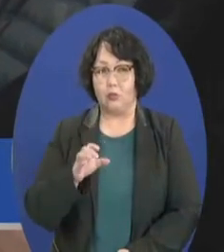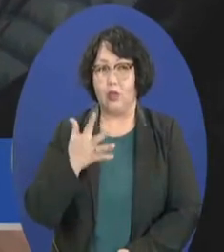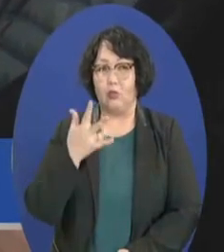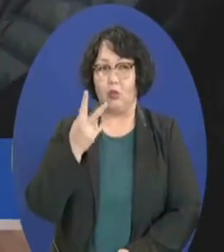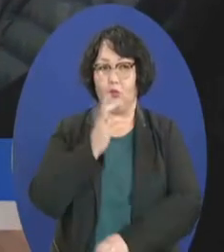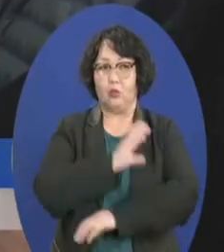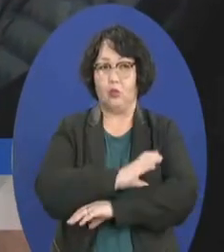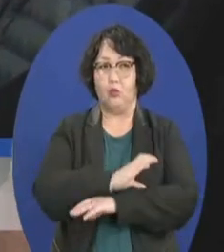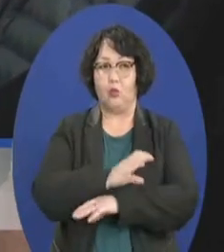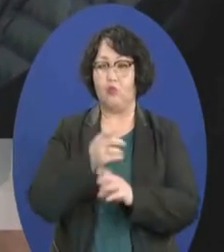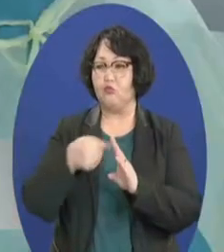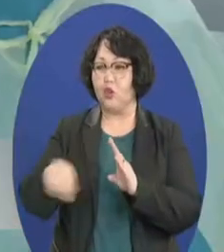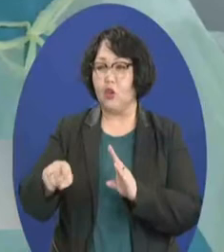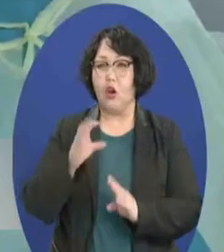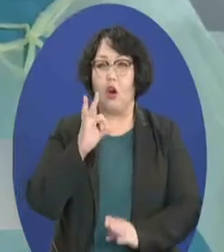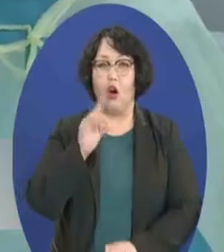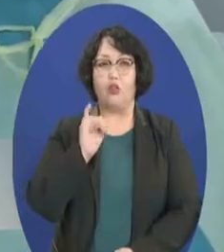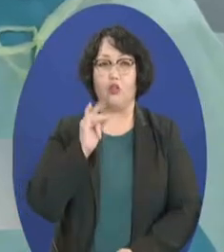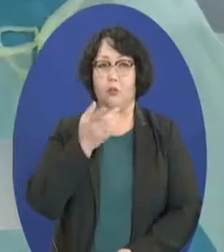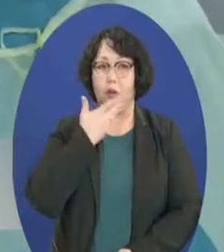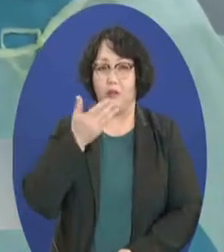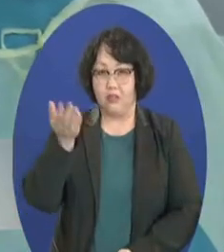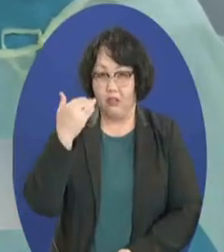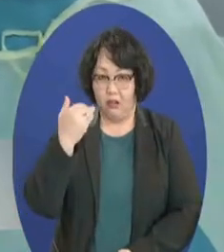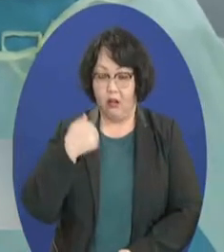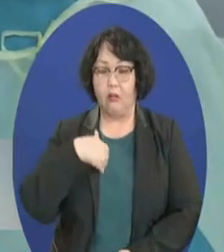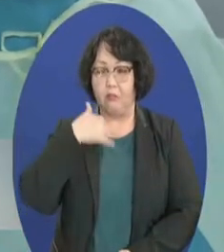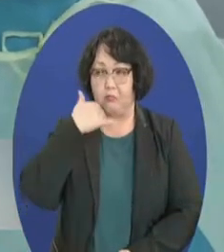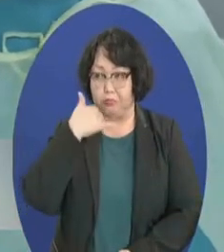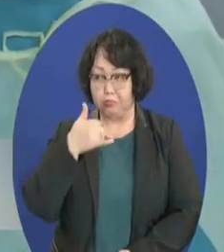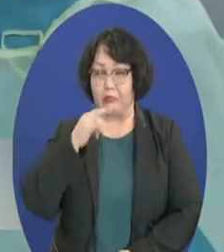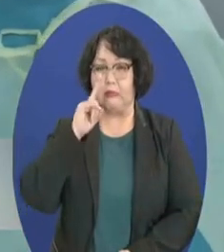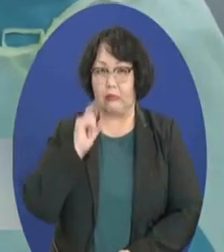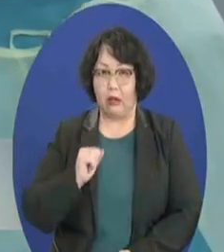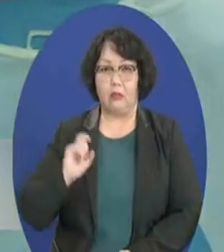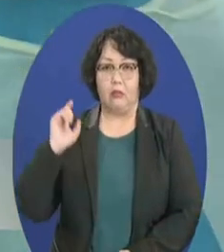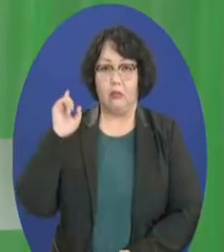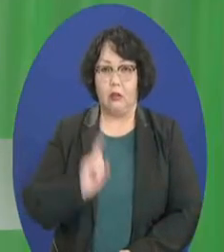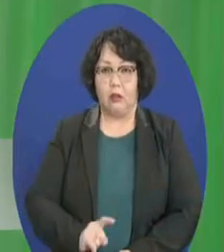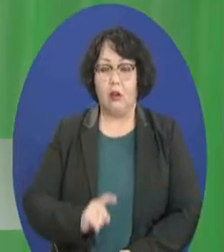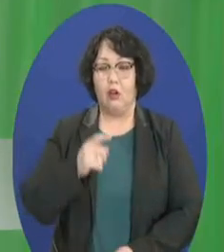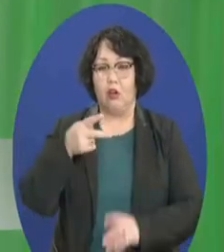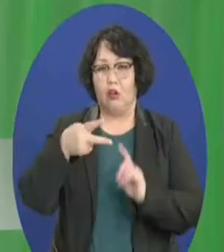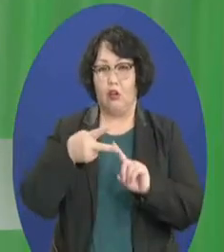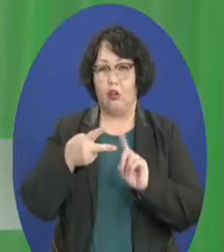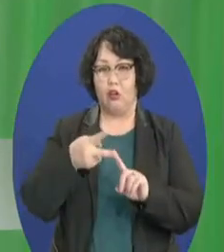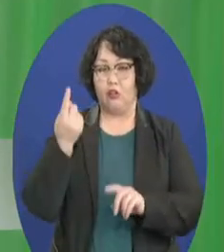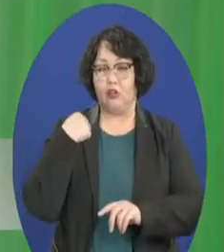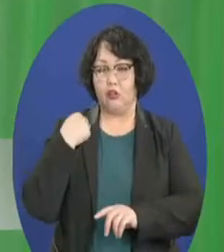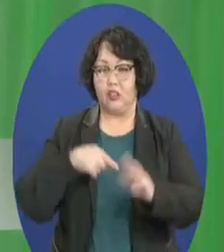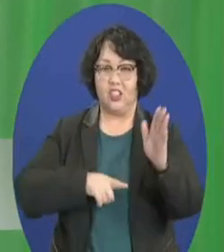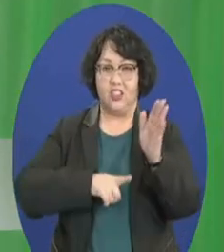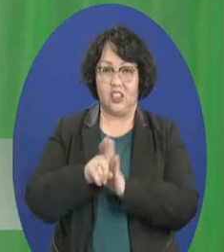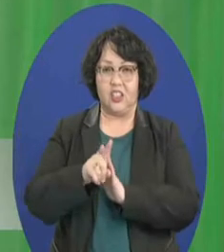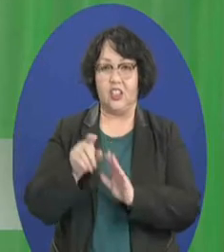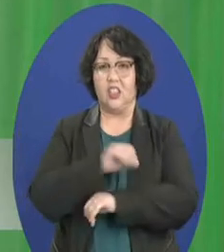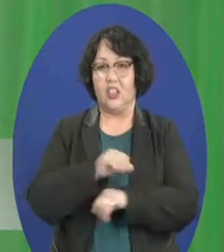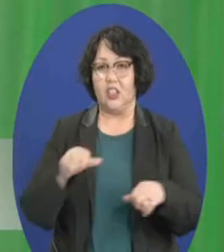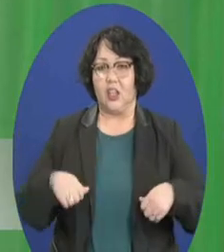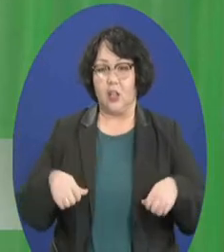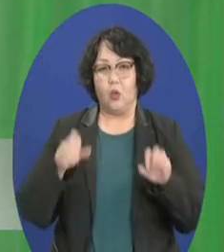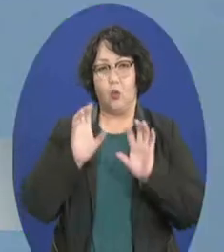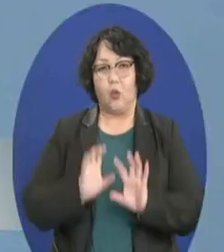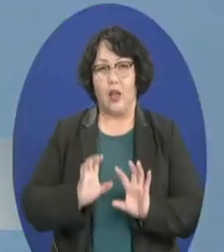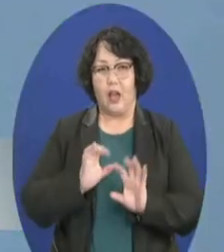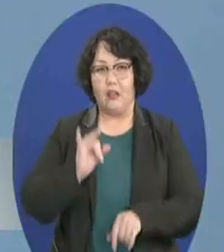гэсэн чинь очирг байгаа таа дуур өдрөө. Нийслэлийн хэмжээнд өчигдөр 2 дугаар тунгийн дархлаажуулалт өргөн хүрээнд эхэлсэн. Иргэдийн хүлээлт их байсан